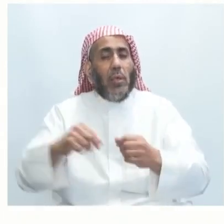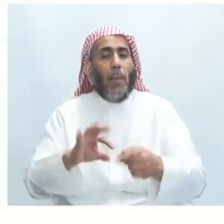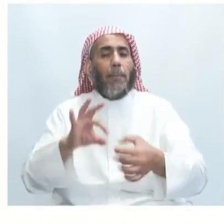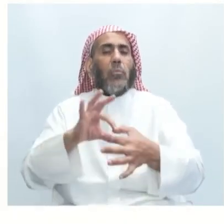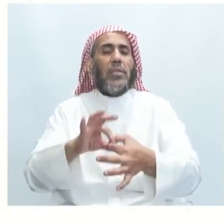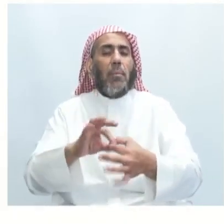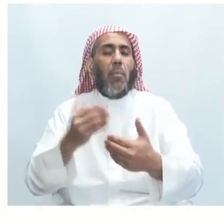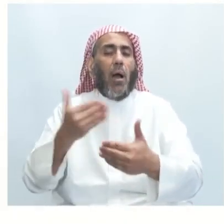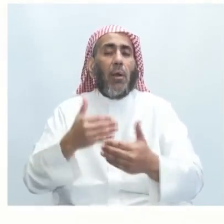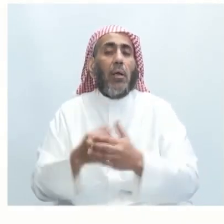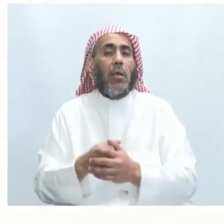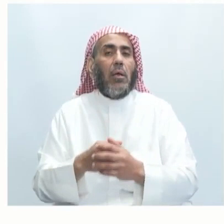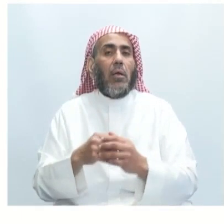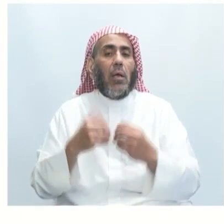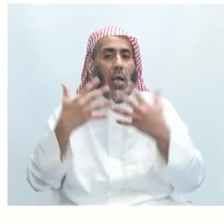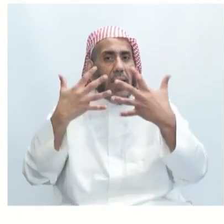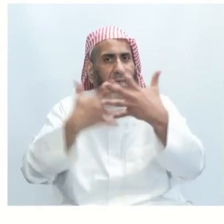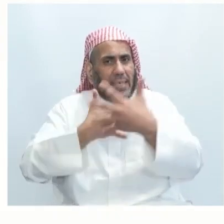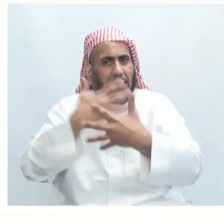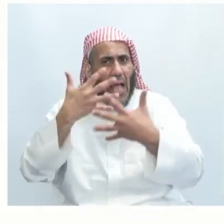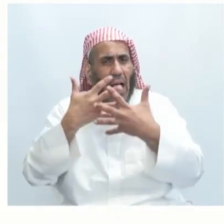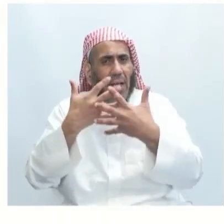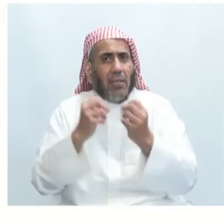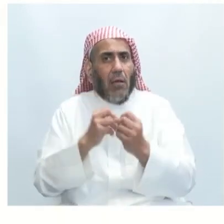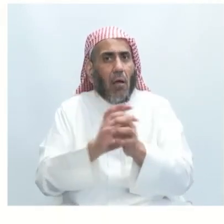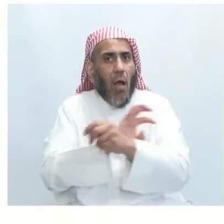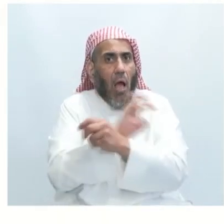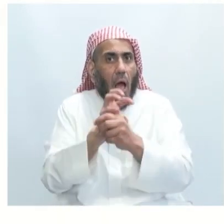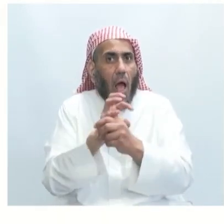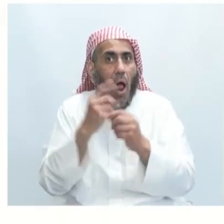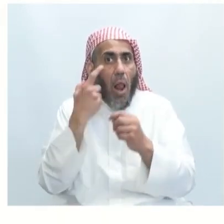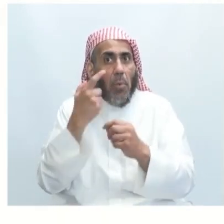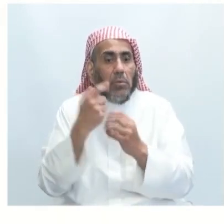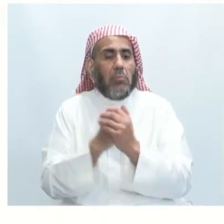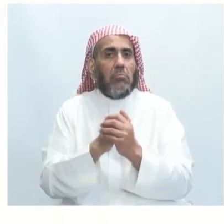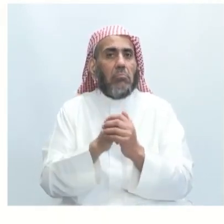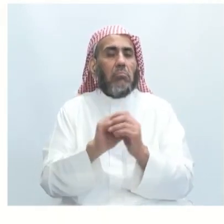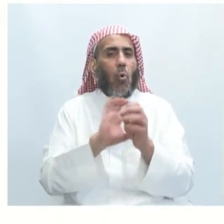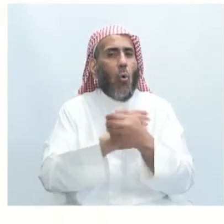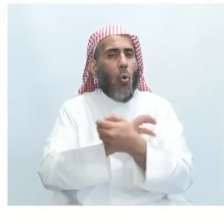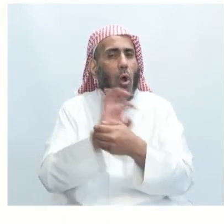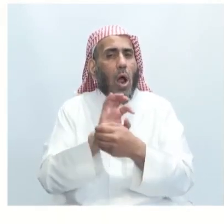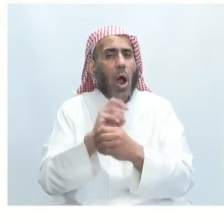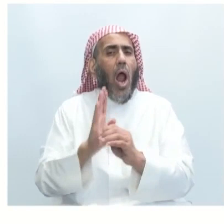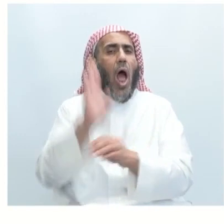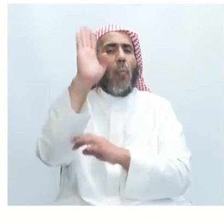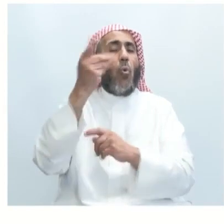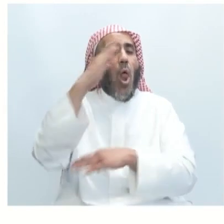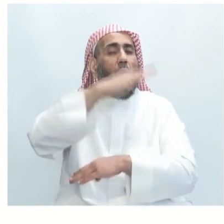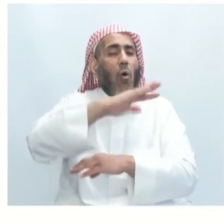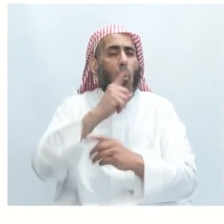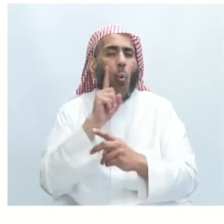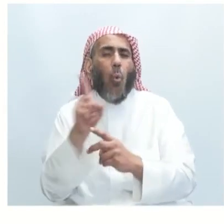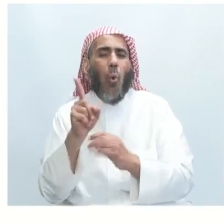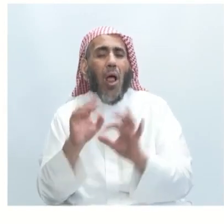بما قبلها الخداعات البصريه الخداع العمودي والافقي فلو